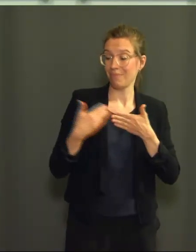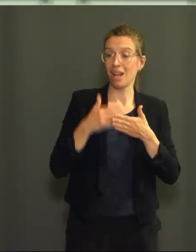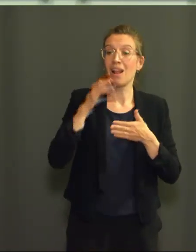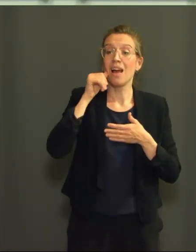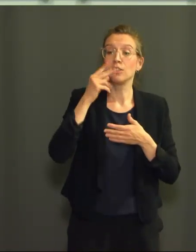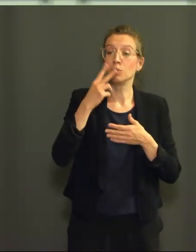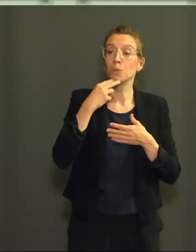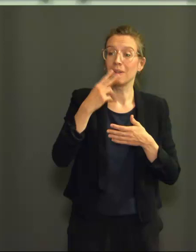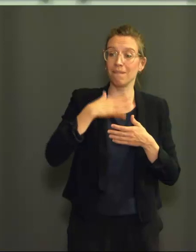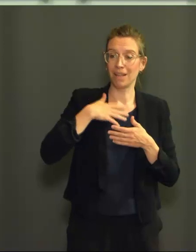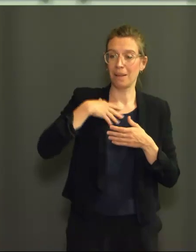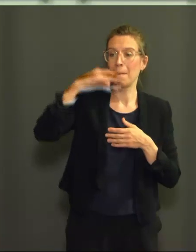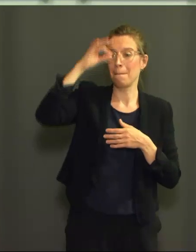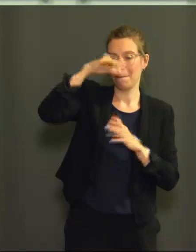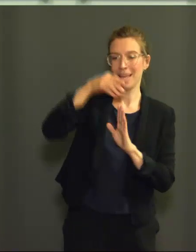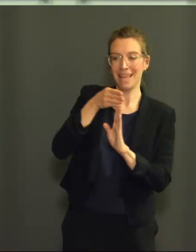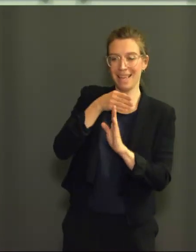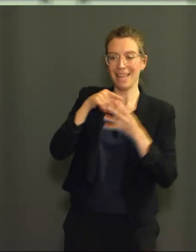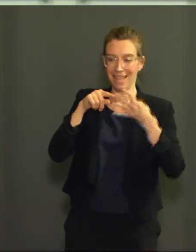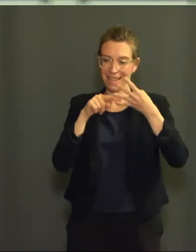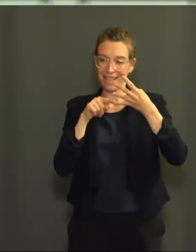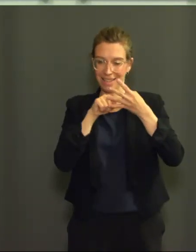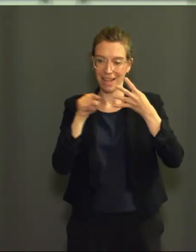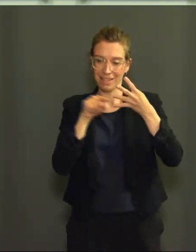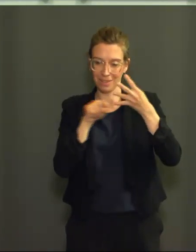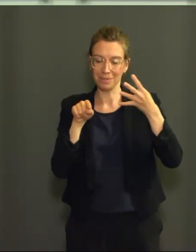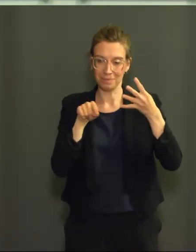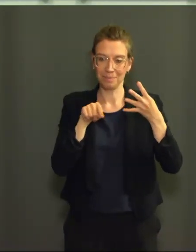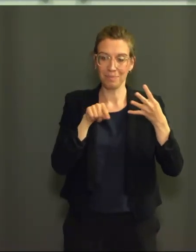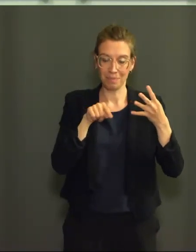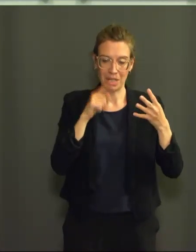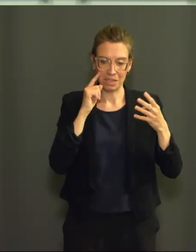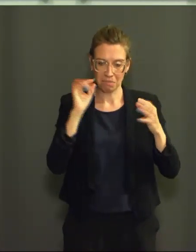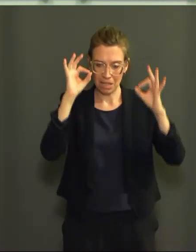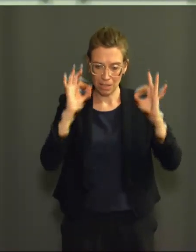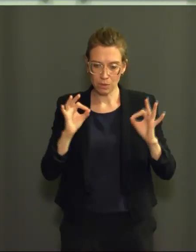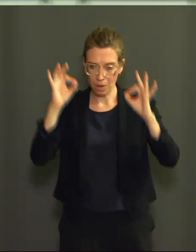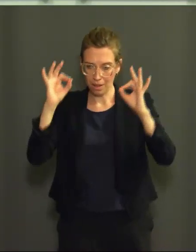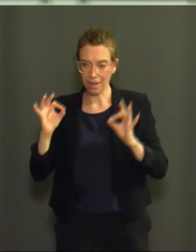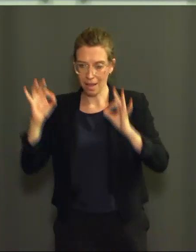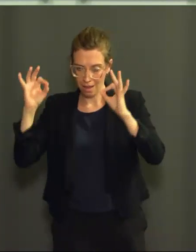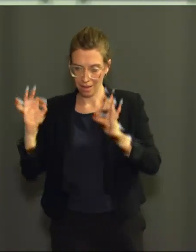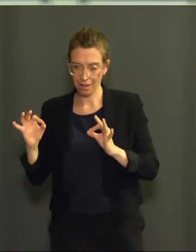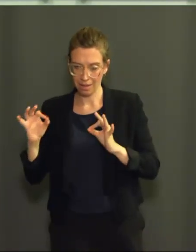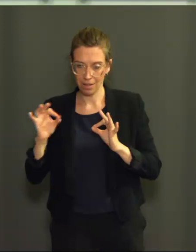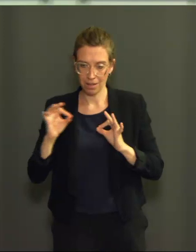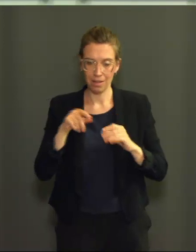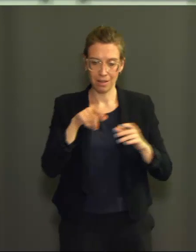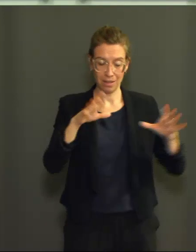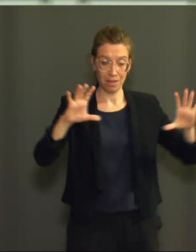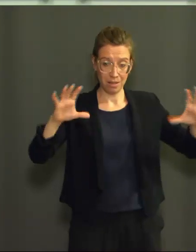nieuwe bevestigde COVID-infecties. En daarvan vonden er slechts 652